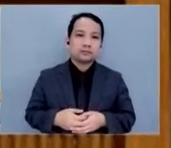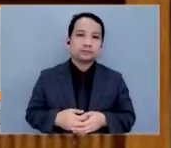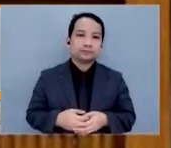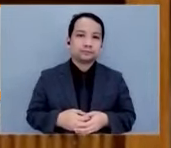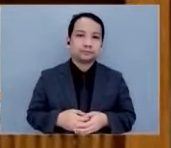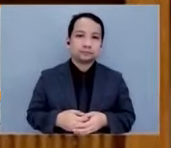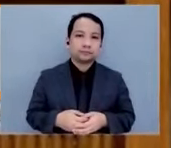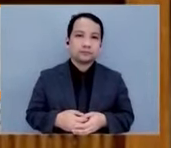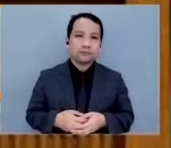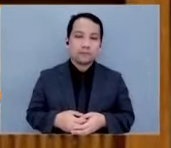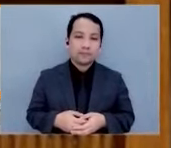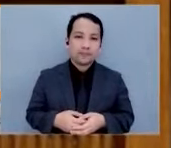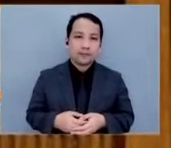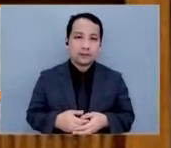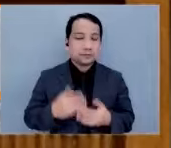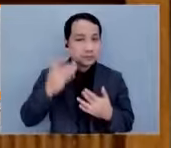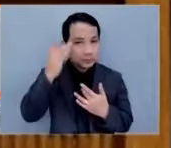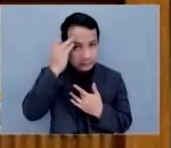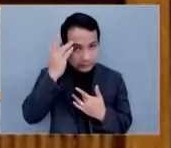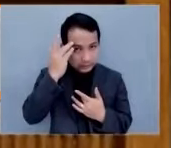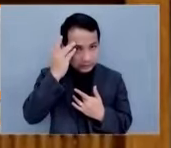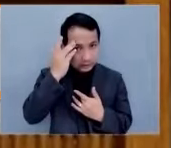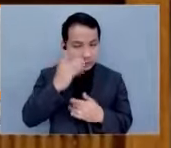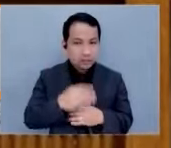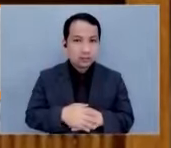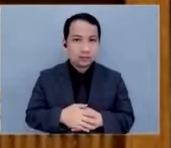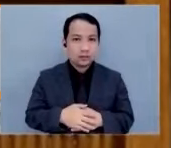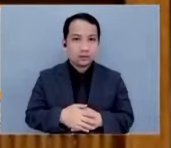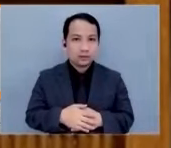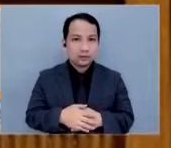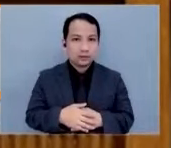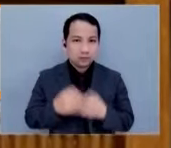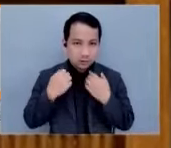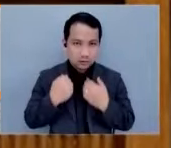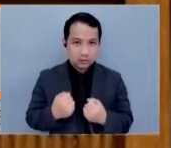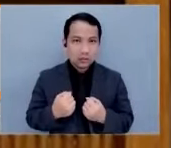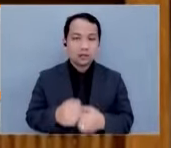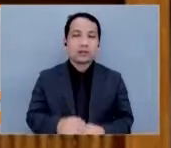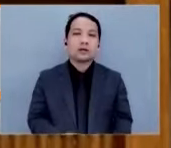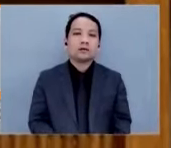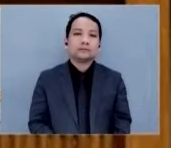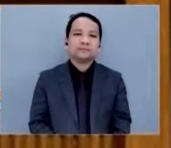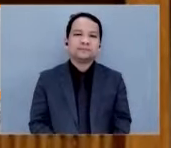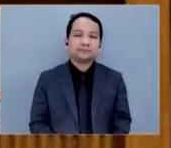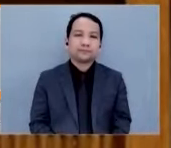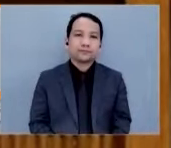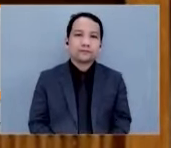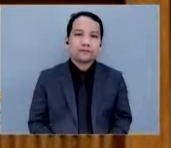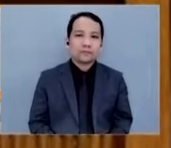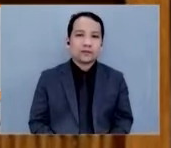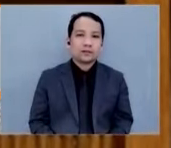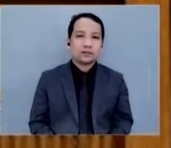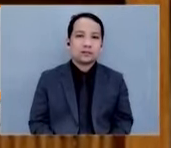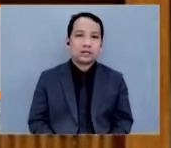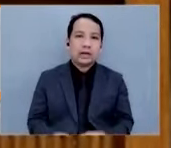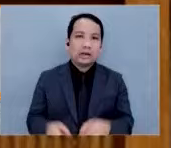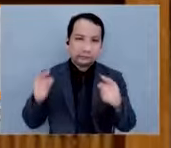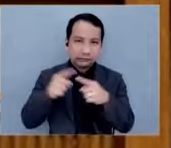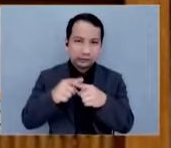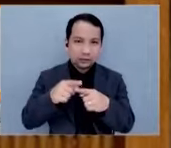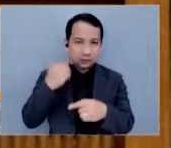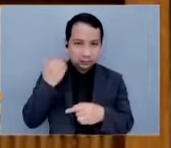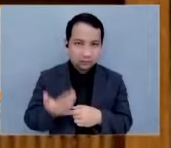Sa karamdaman o sa kalusugan, till death do us part, Sir